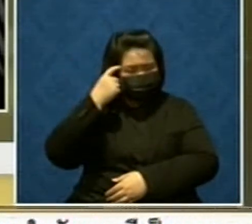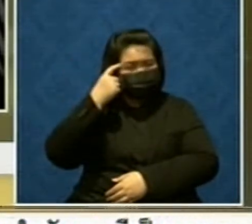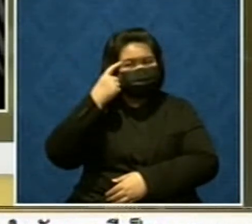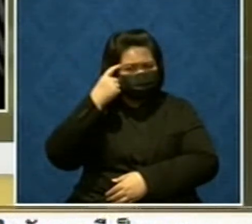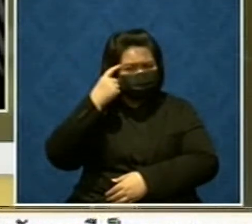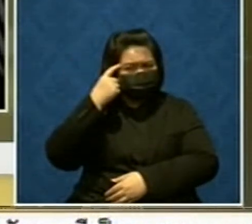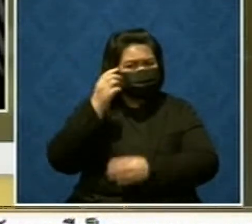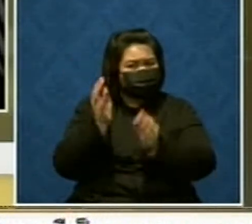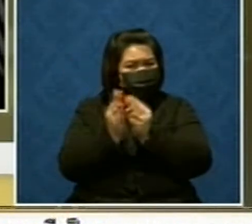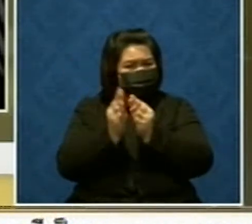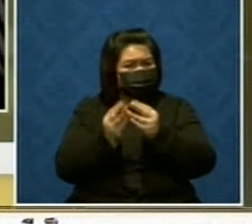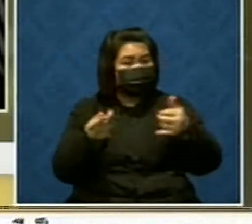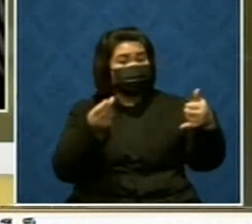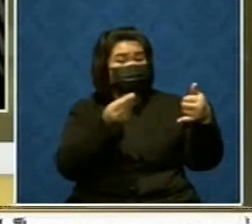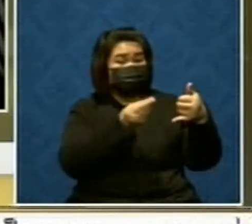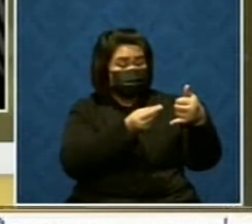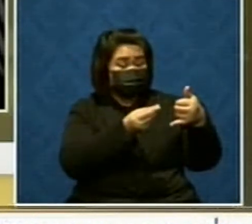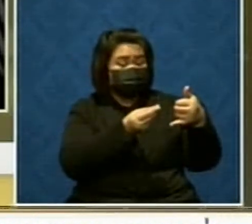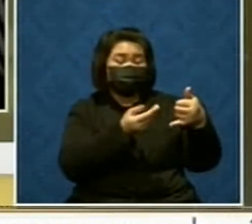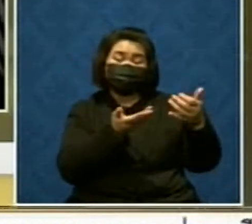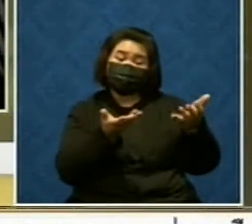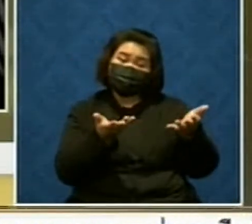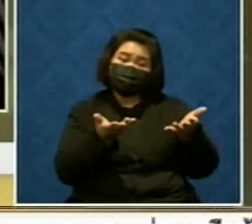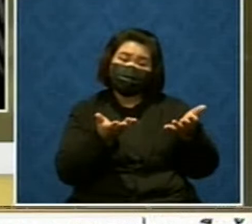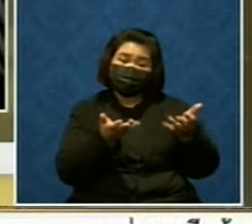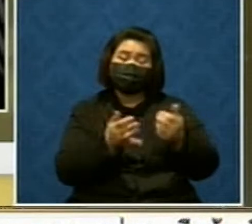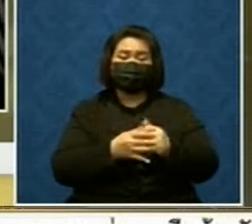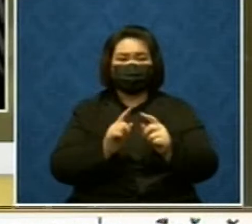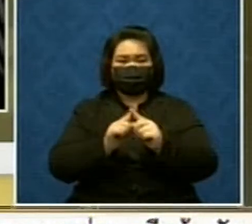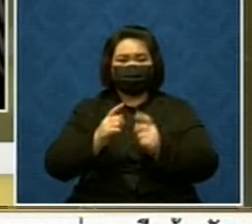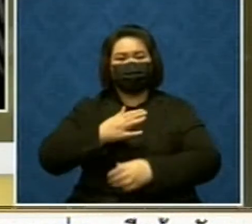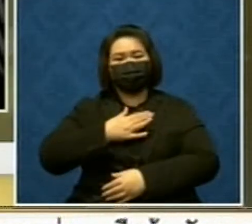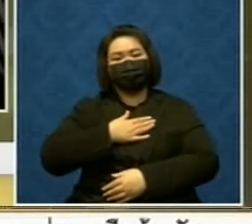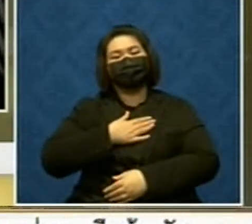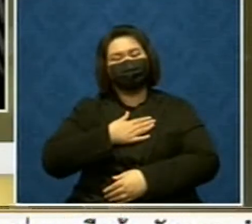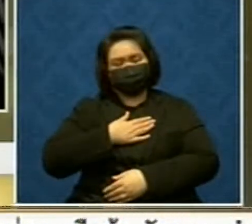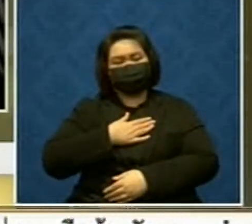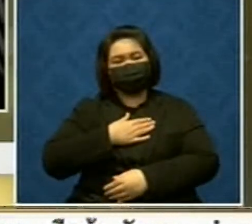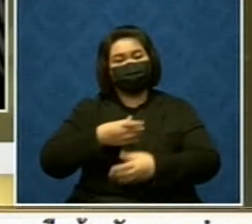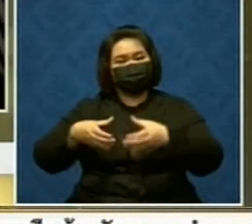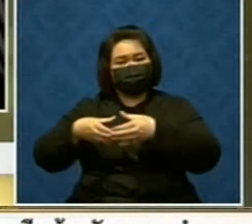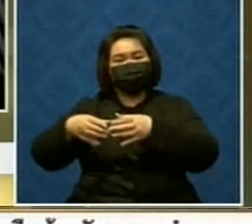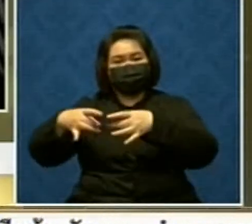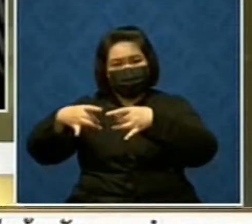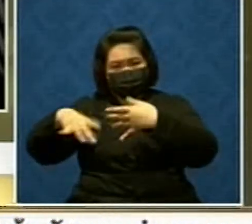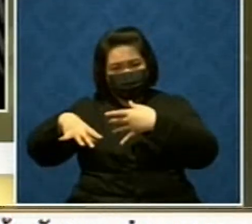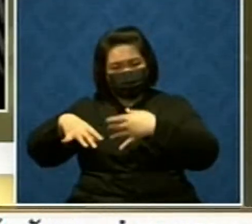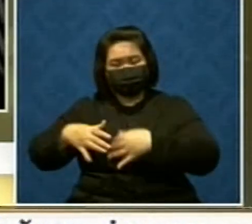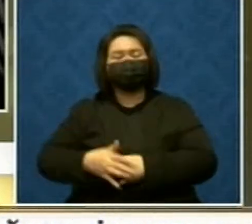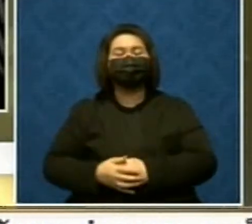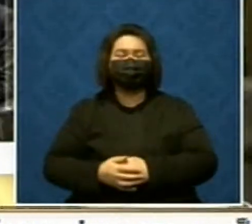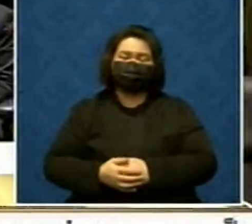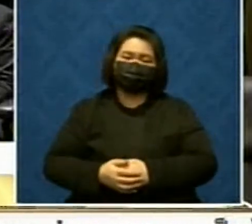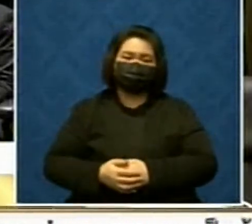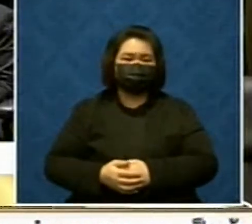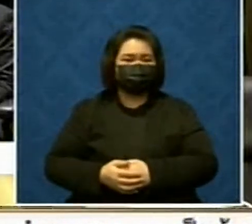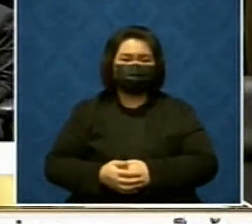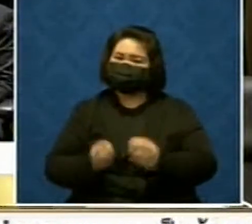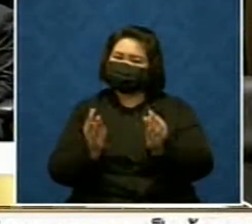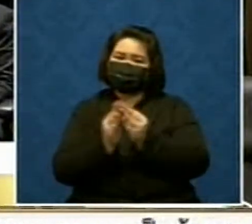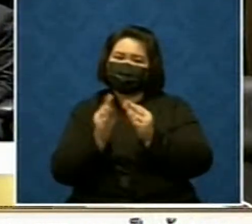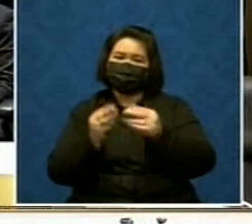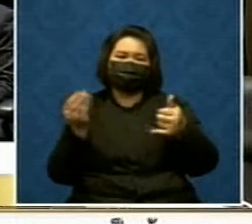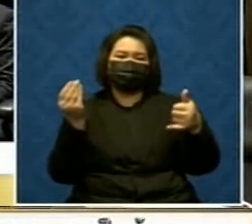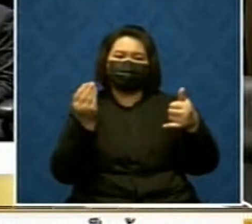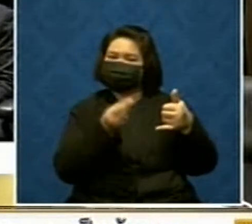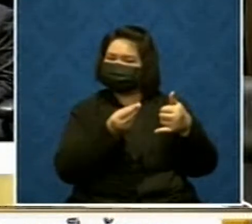านจะลงมติให้พลเอกประยุทธ์อย่างไรแต่สำหรับพวกผมพรรคฝ่ายค้านไม่มีทางที่จะให้คะแนน